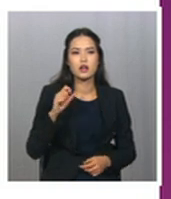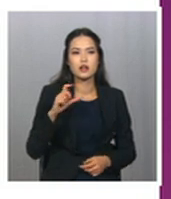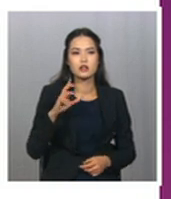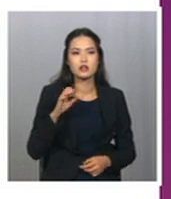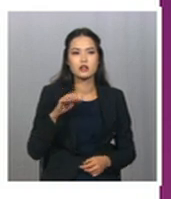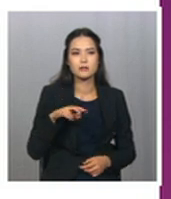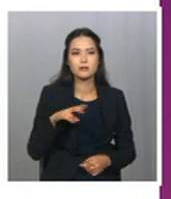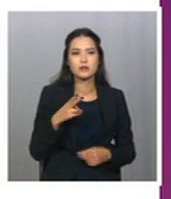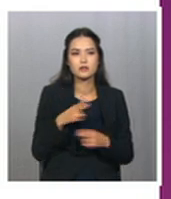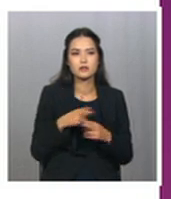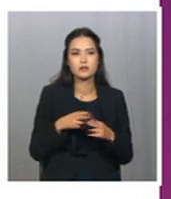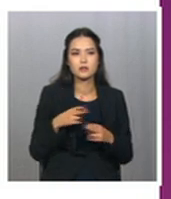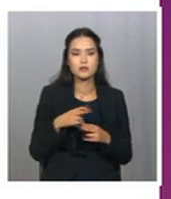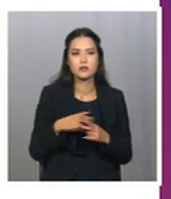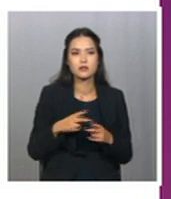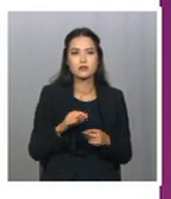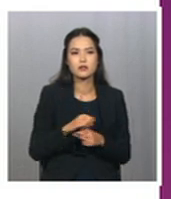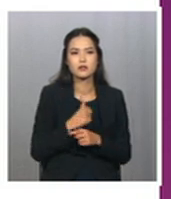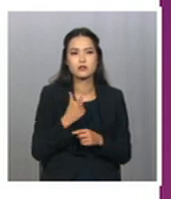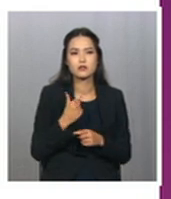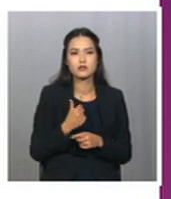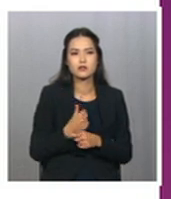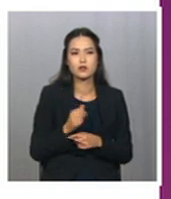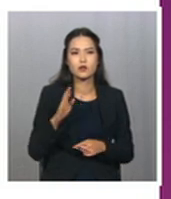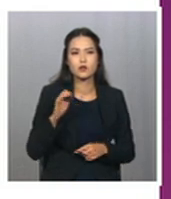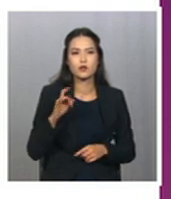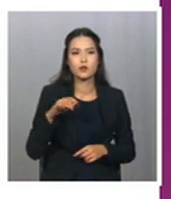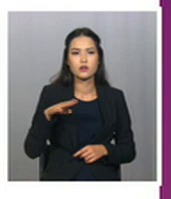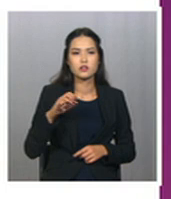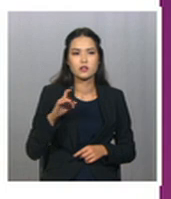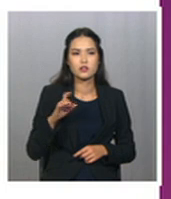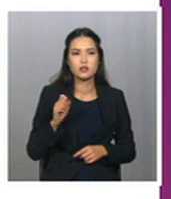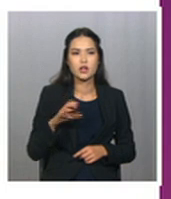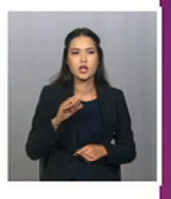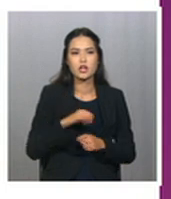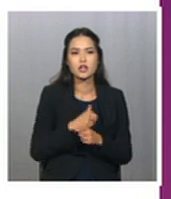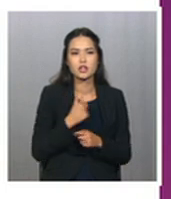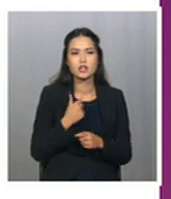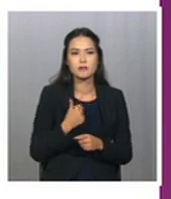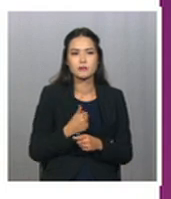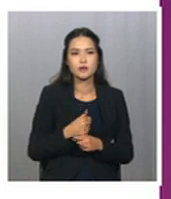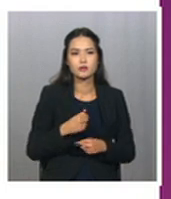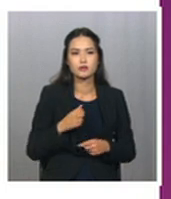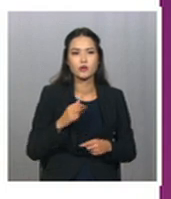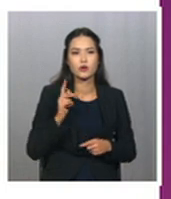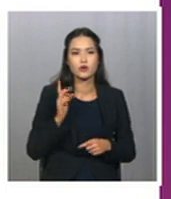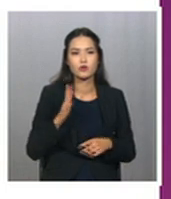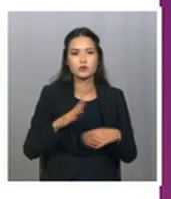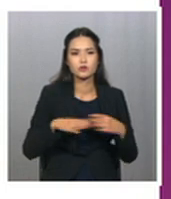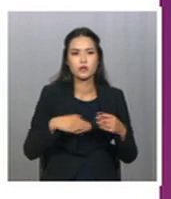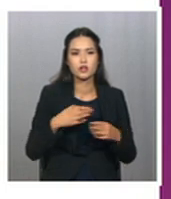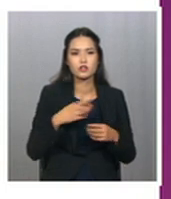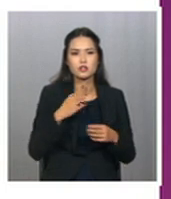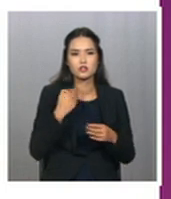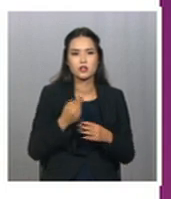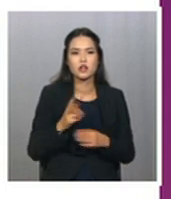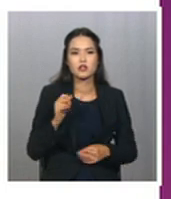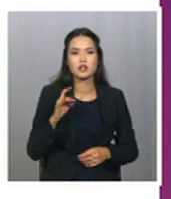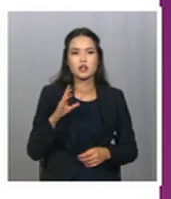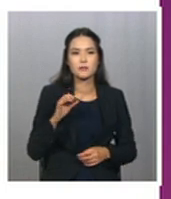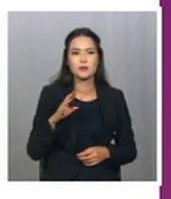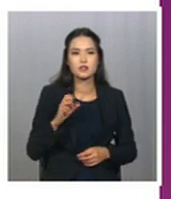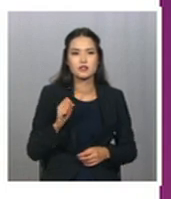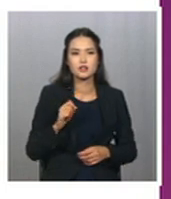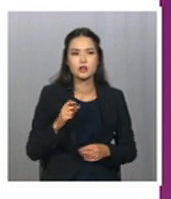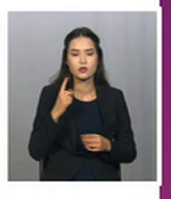кезеңі, Әмір Темірдің басқыншылық жорықтары, империядағы ұлыстардың жеке дербестікке